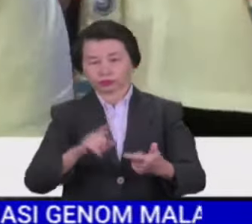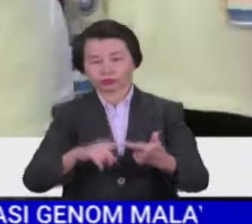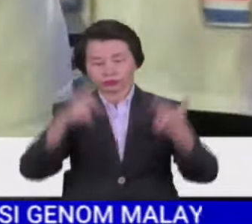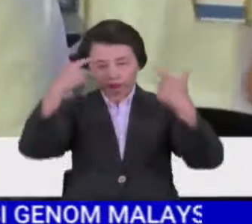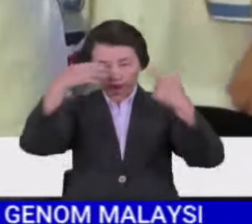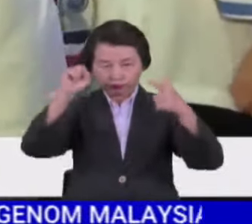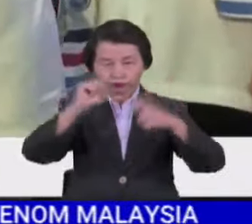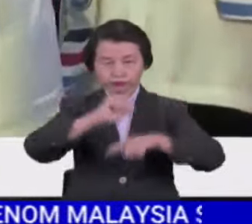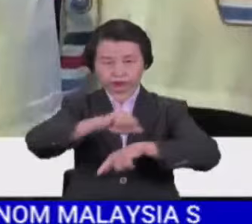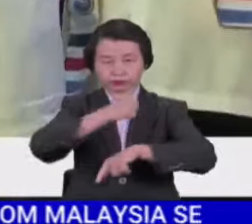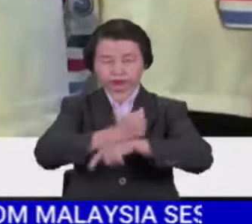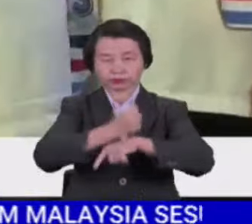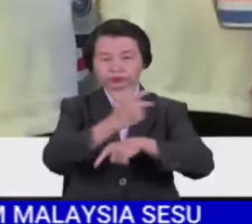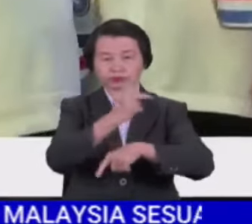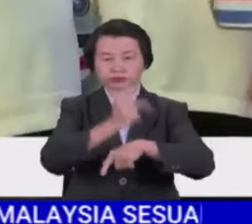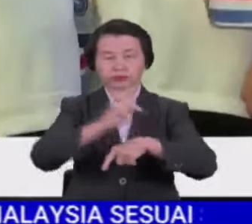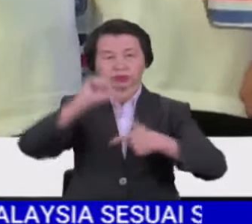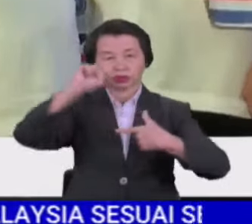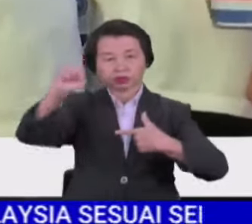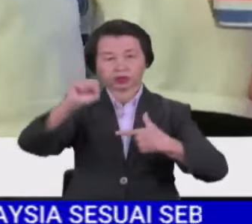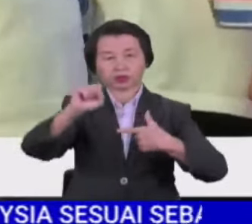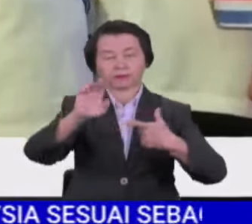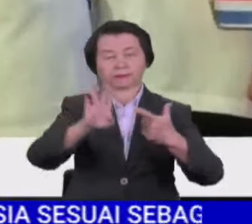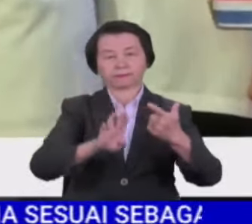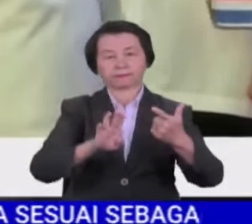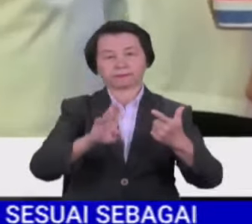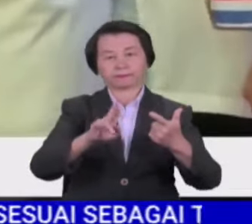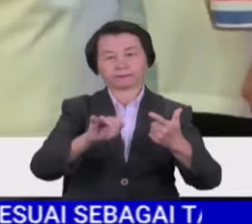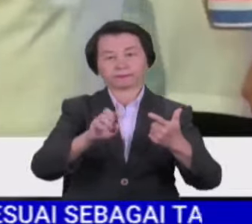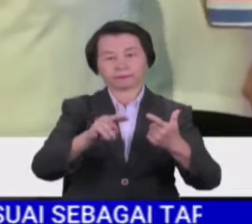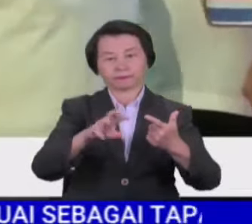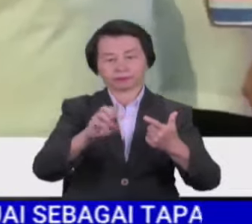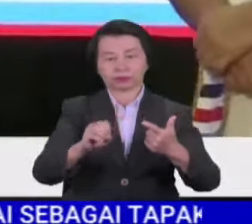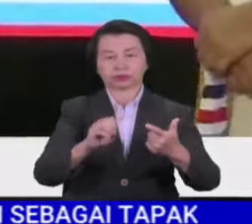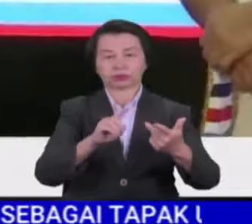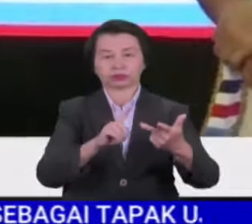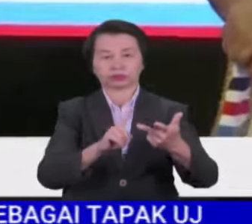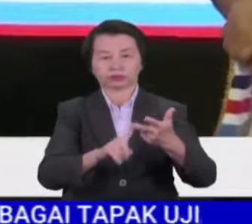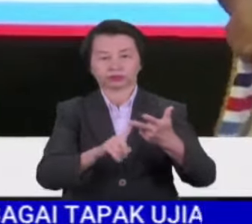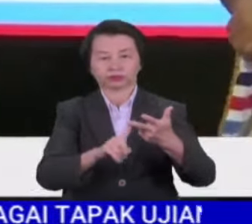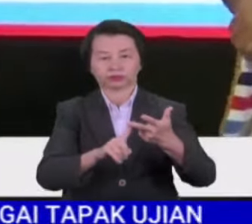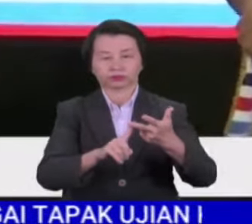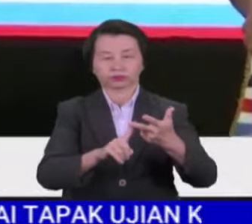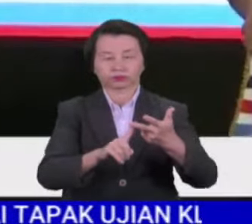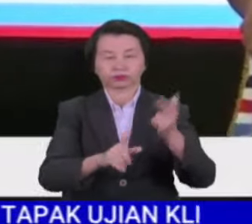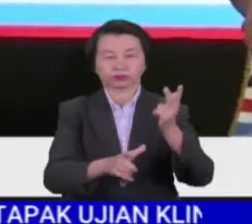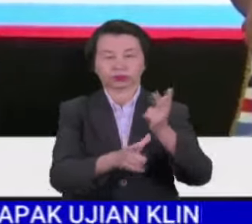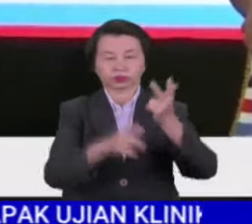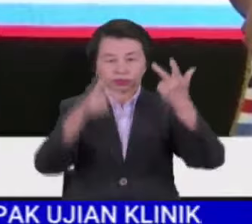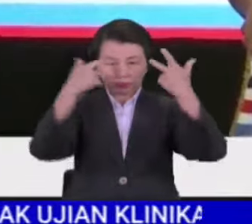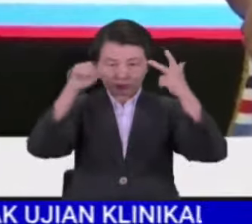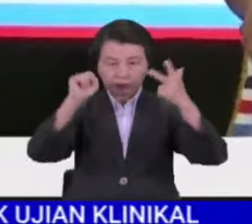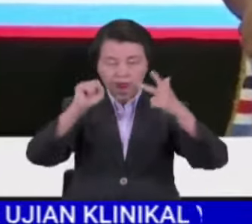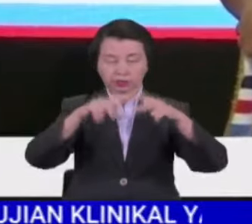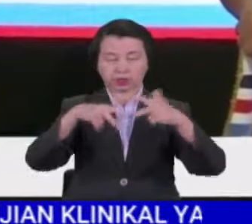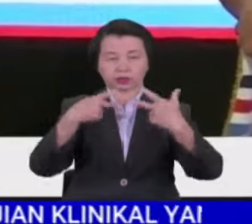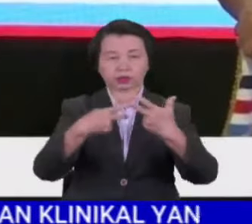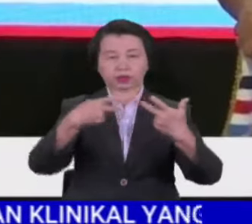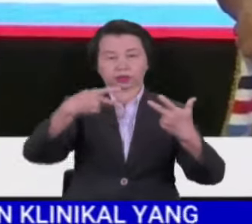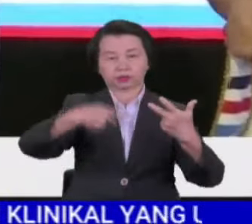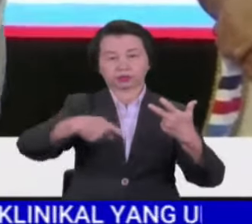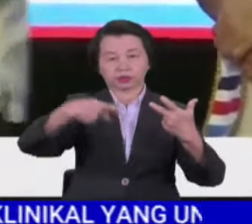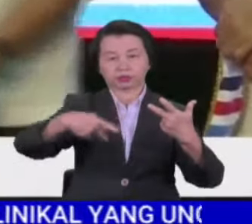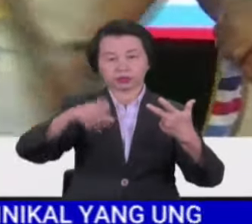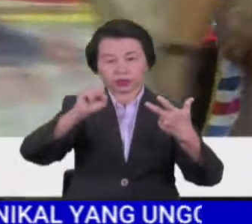presiden putih bukan kebangsaan Sabah bersatu usnul tasyri pandikar Amin Mulia timbalan presiden Pati